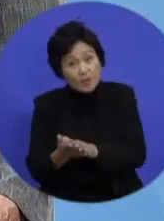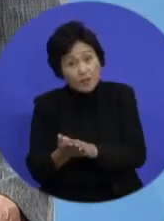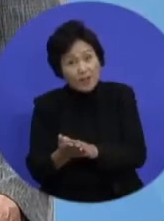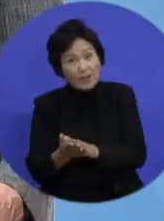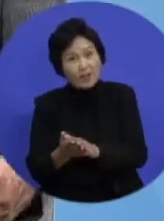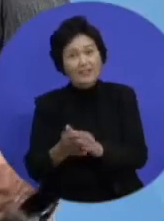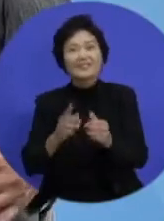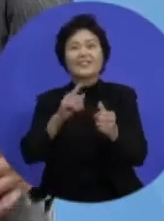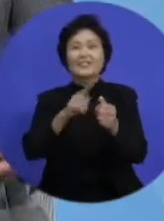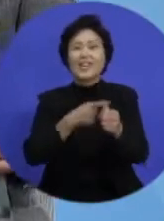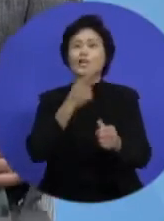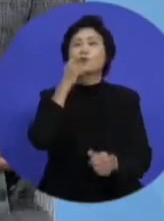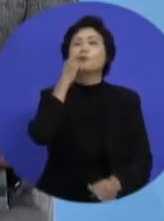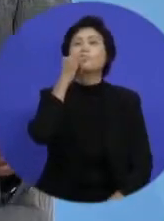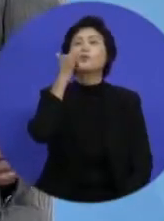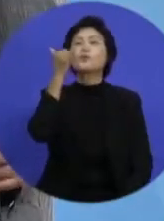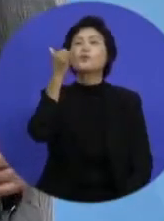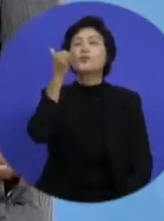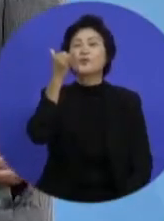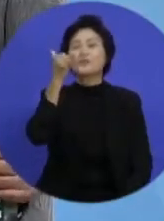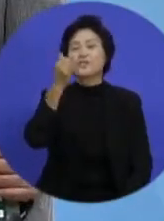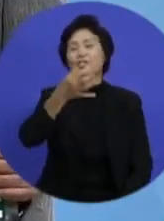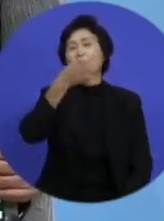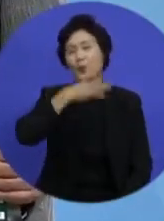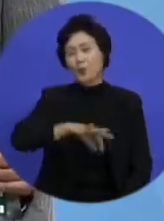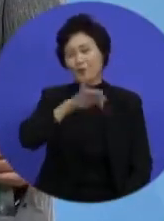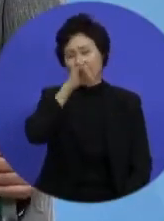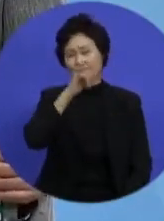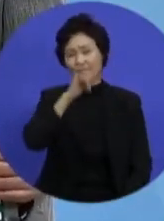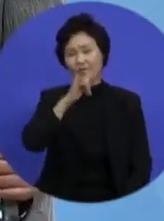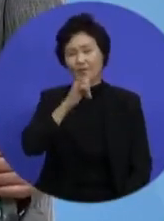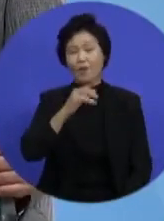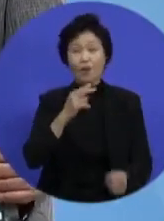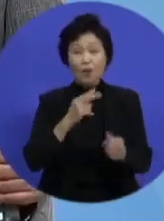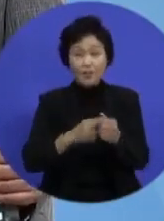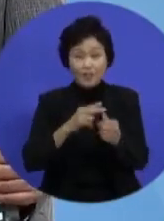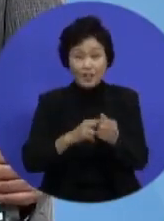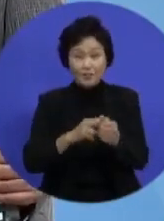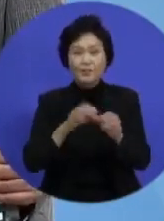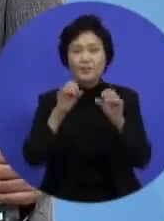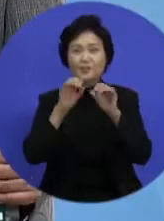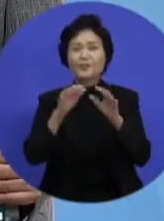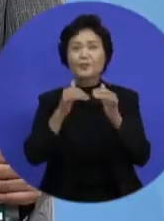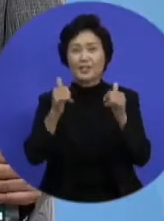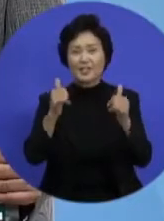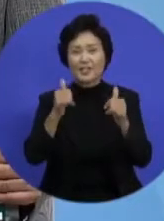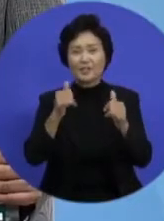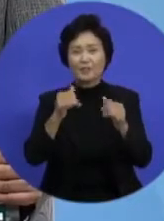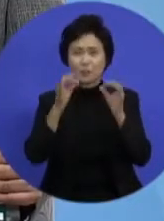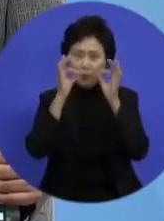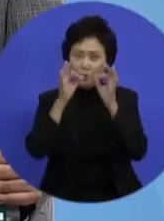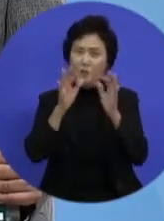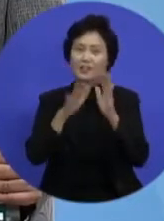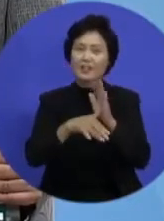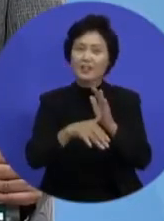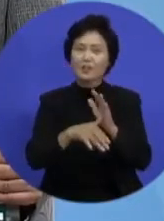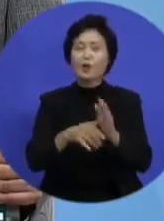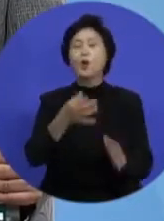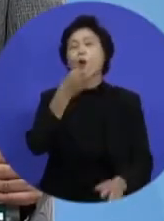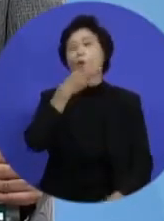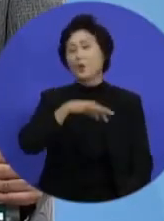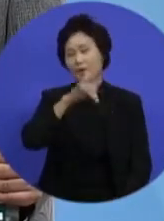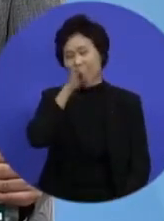것 같아요. 그럴 때 보람이 제일 크잖아요. 네, 너무 감사하죠. 아니 우리 심 권사님이 안 그래도 심영숙 권사님 나오셔서 정말 걱정